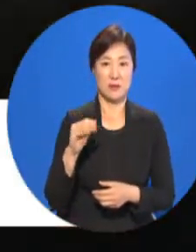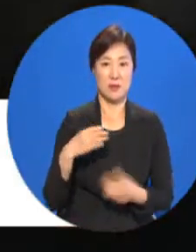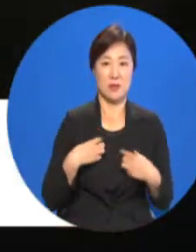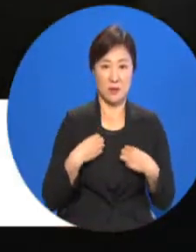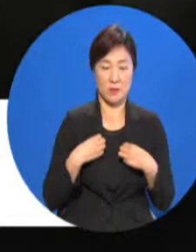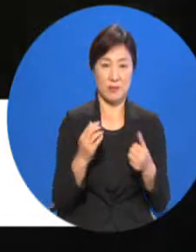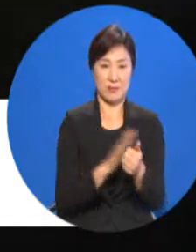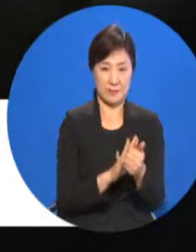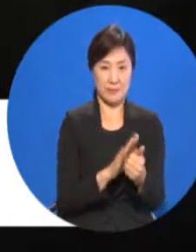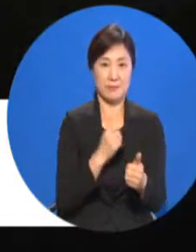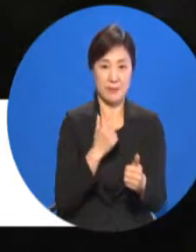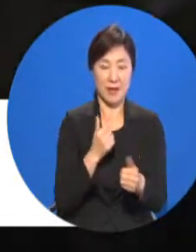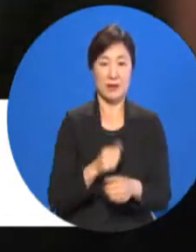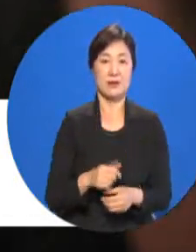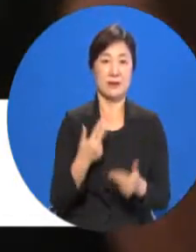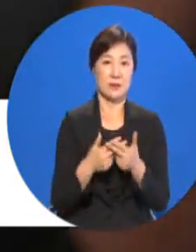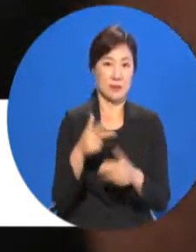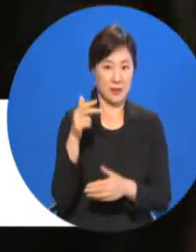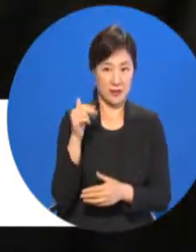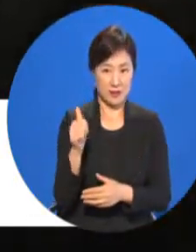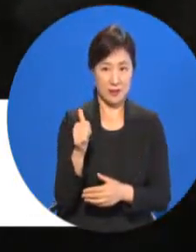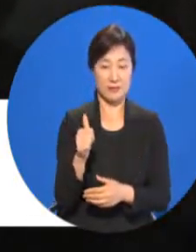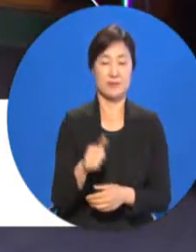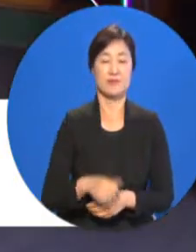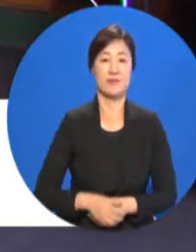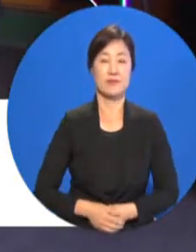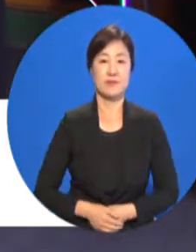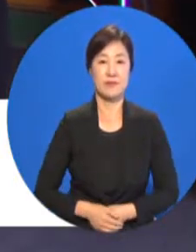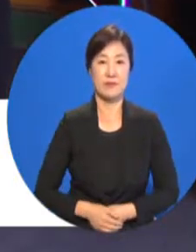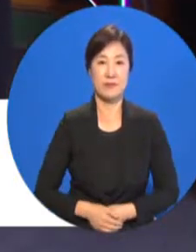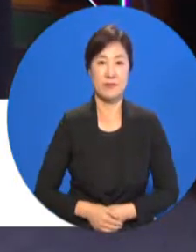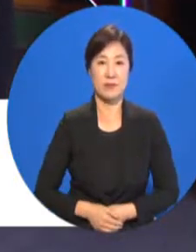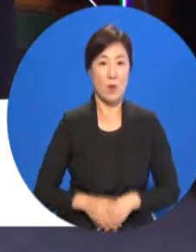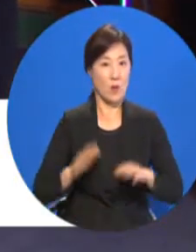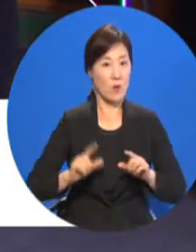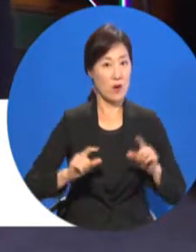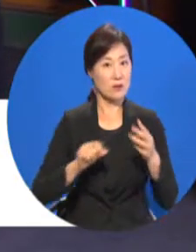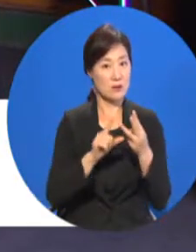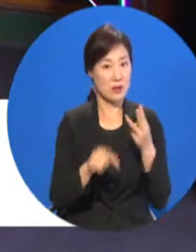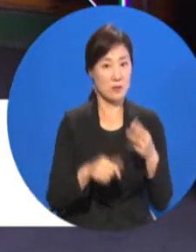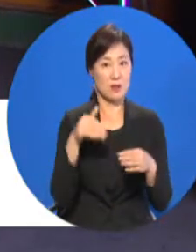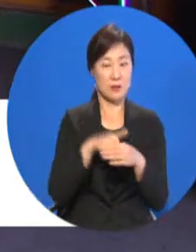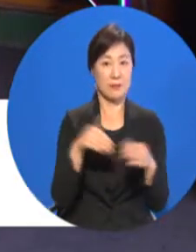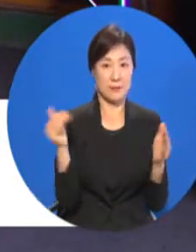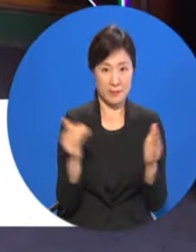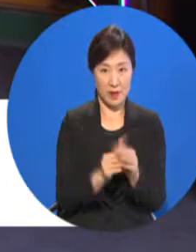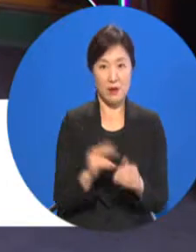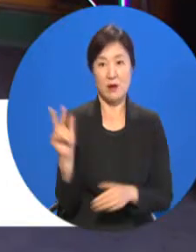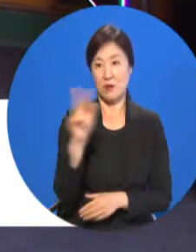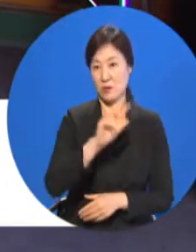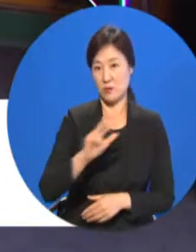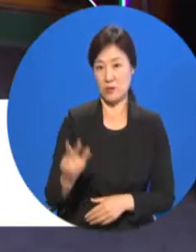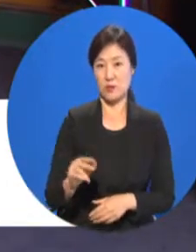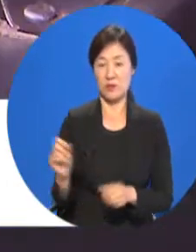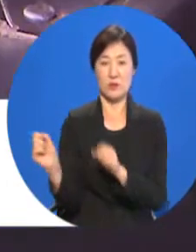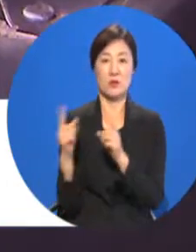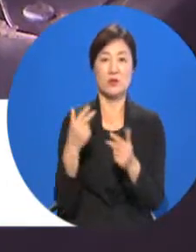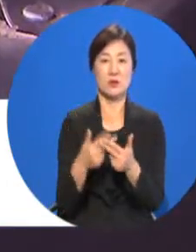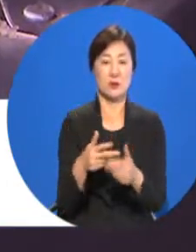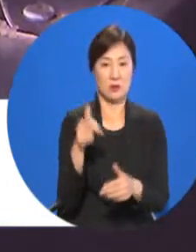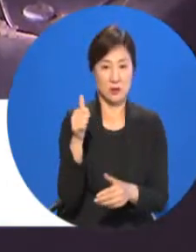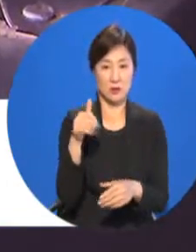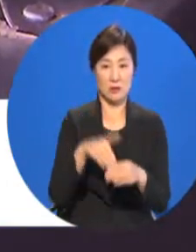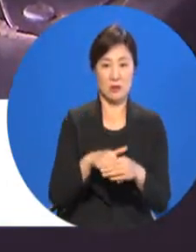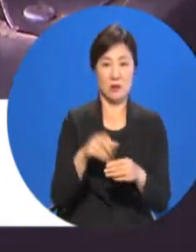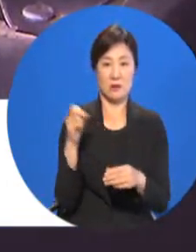의류를 제공했던 모 농협 현직 조합장 A씨. 올해 3월 치러진 제2회 전국 동시조합장 선거에서